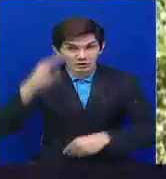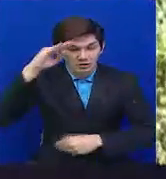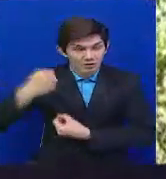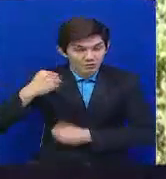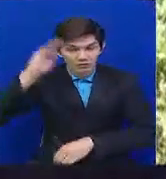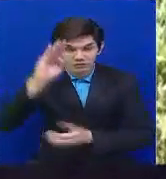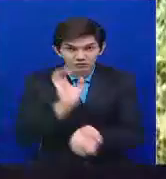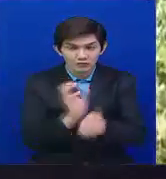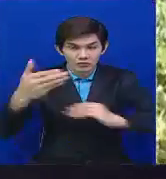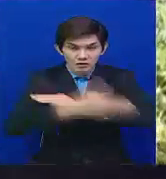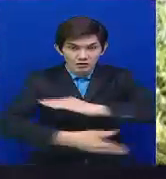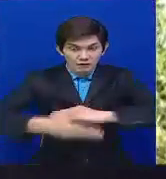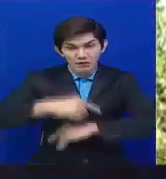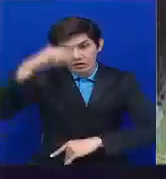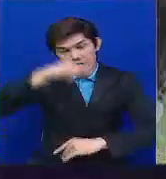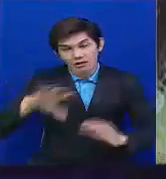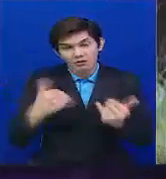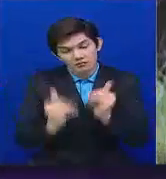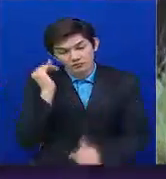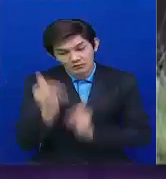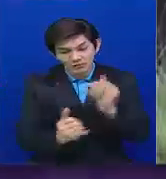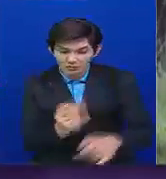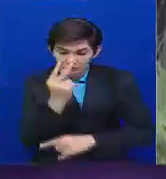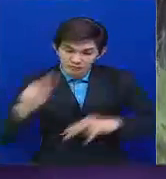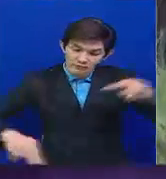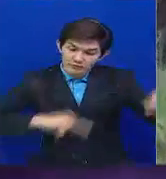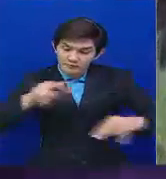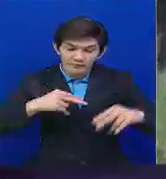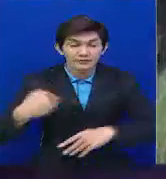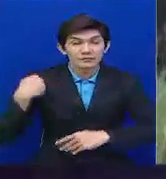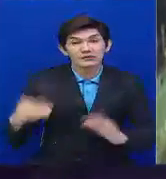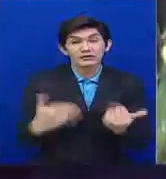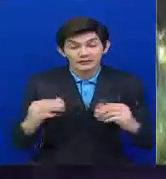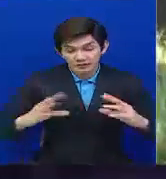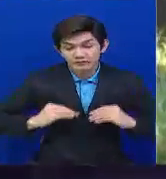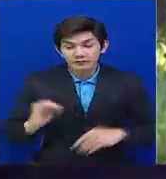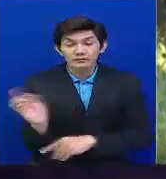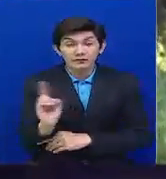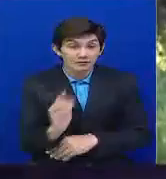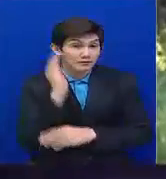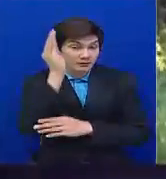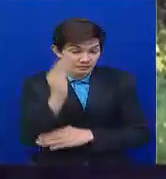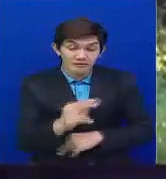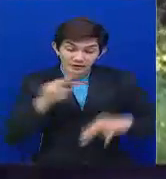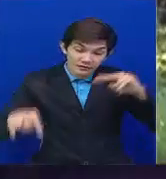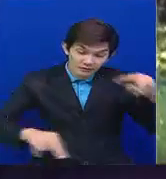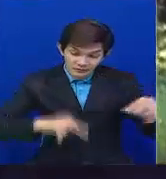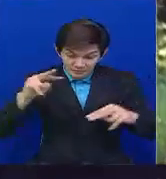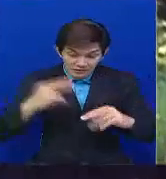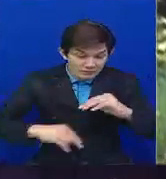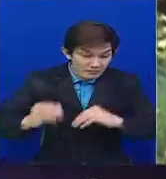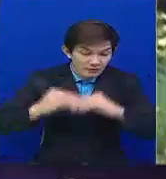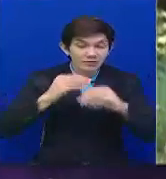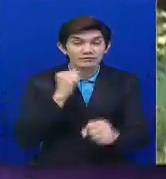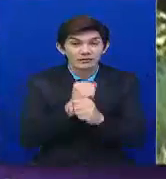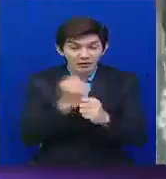จและการรถไฟแห่งประเทศไทยลงพื้นที่ไปตรวจสอบเหตุแล้วยอมรับว่าหลังจากนี้จะต้องดูแลพื้นที่และทำงาน